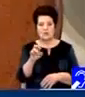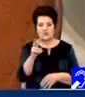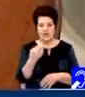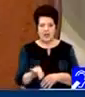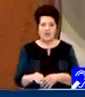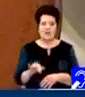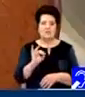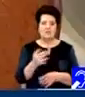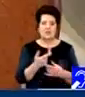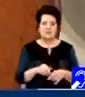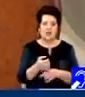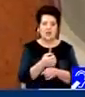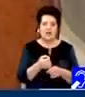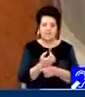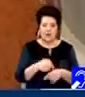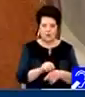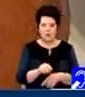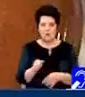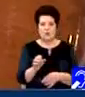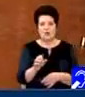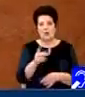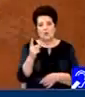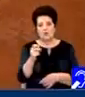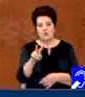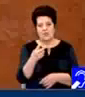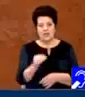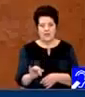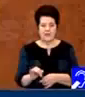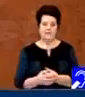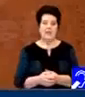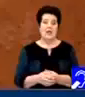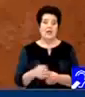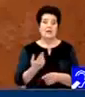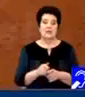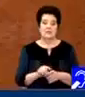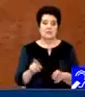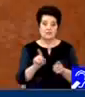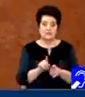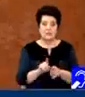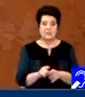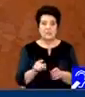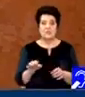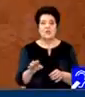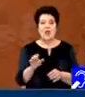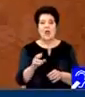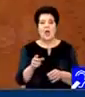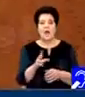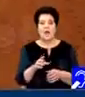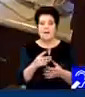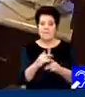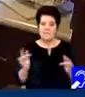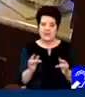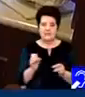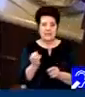lei. Ceaiul și cafeaua pentru acești oficiali este cam cu 100 de lei mai ieftin. În lege mai sunt incluse și mese neoficiale care vor costa